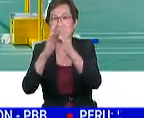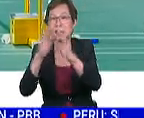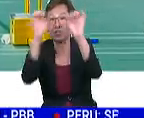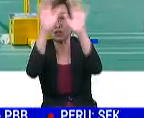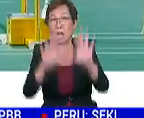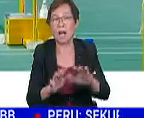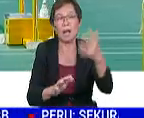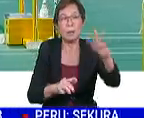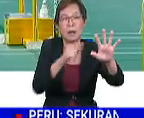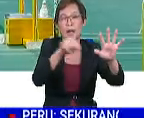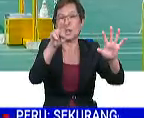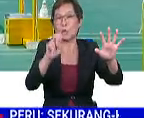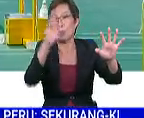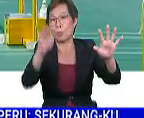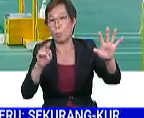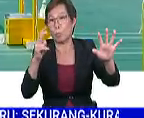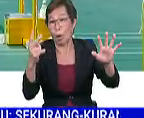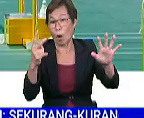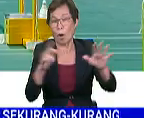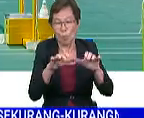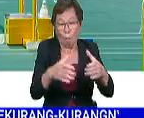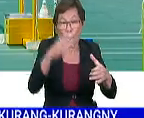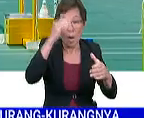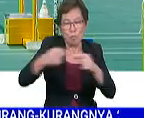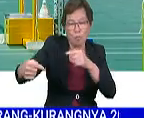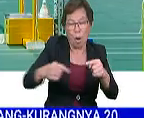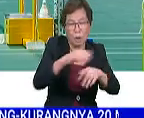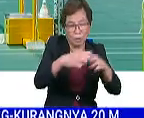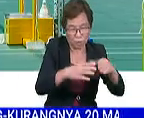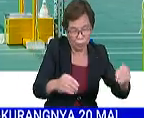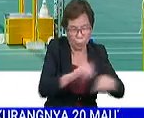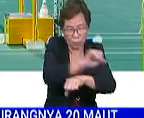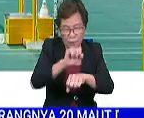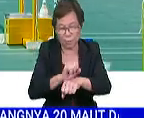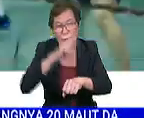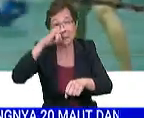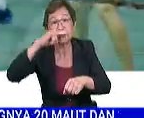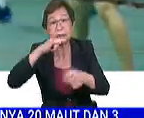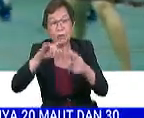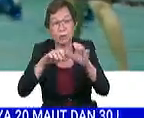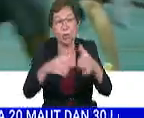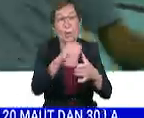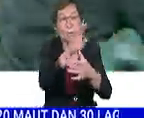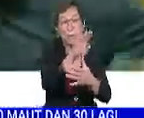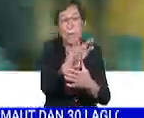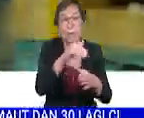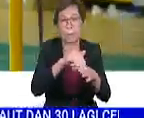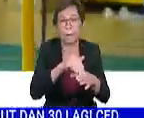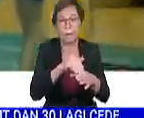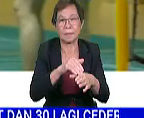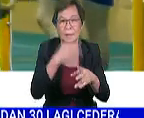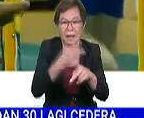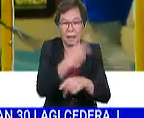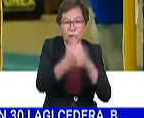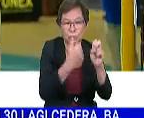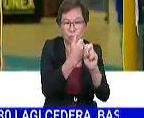20 Februari ini skuad lelaki negara bakal berdepan jepun Singapura dan Kazakhstan dalam kumpulan B pada edisi